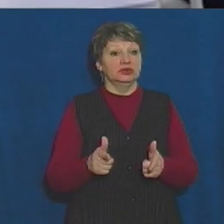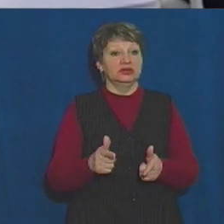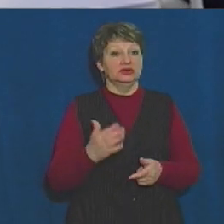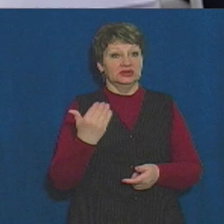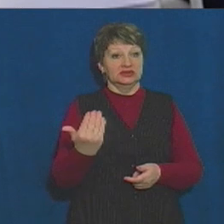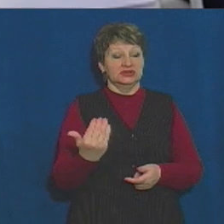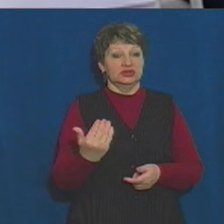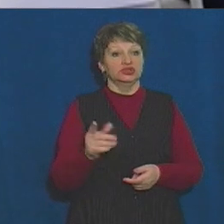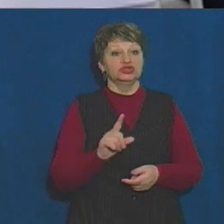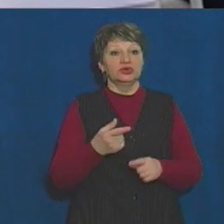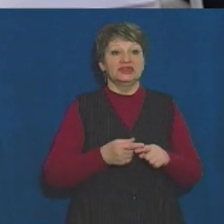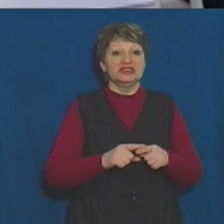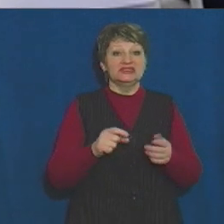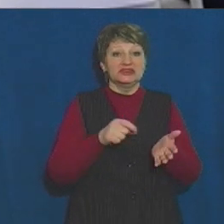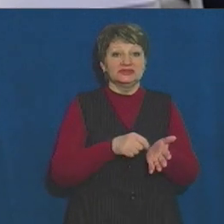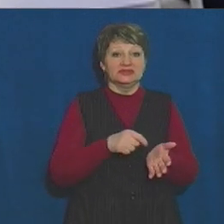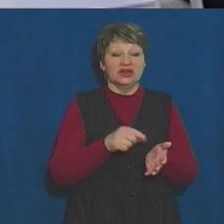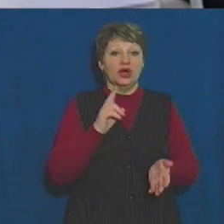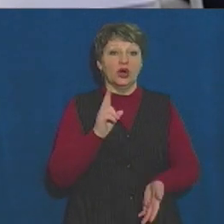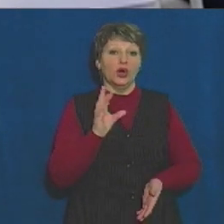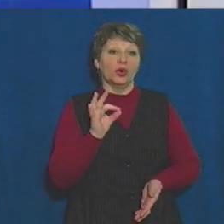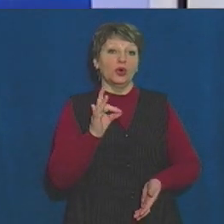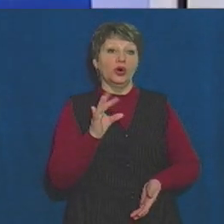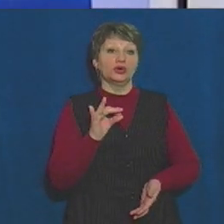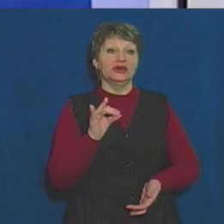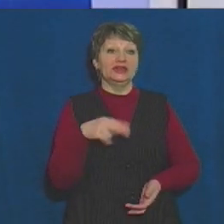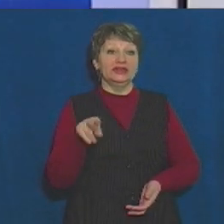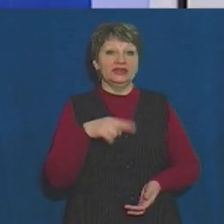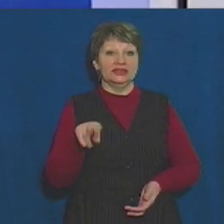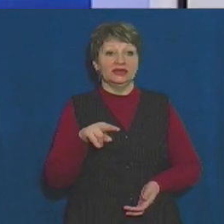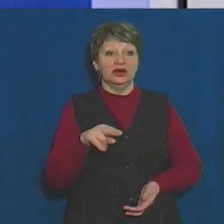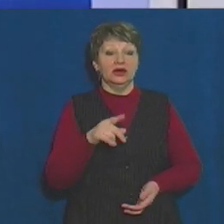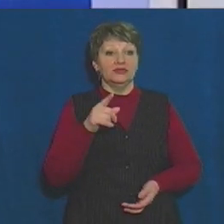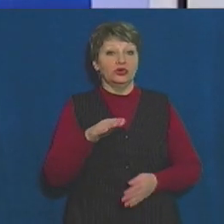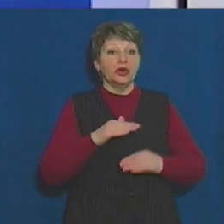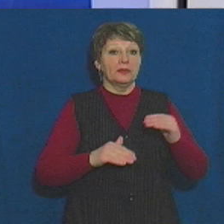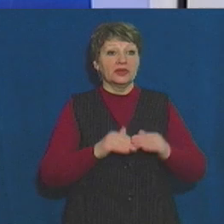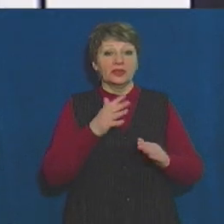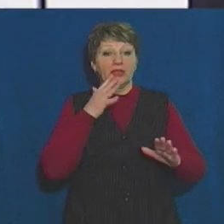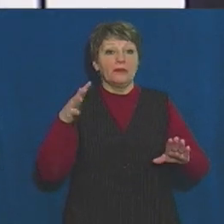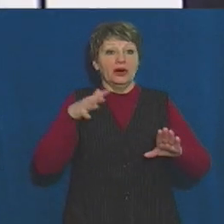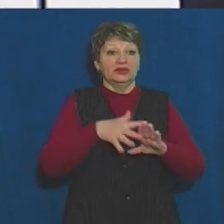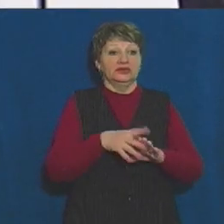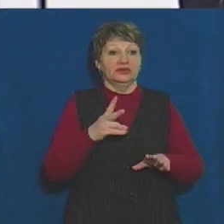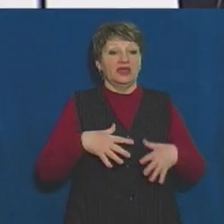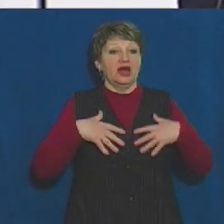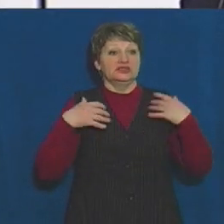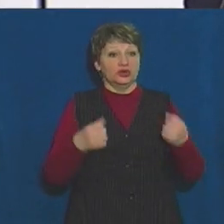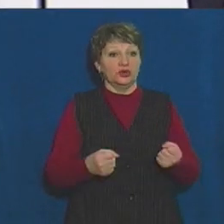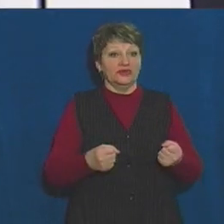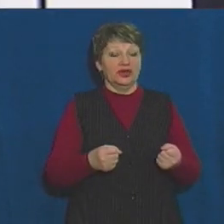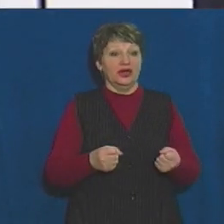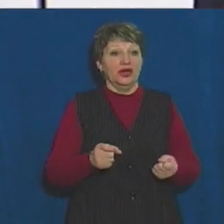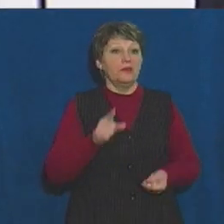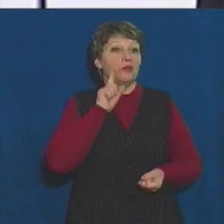шкідники ці, ну, зокрема, наприклад, короїд, той сам верхівковий, вони практично не нападають на здорові молоді рослини, а от